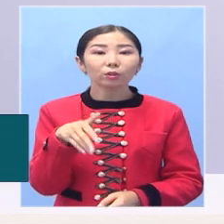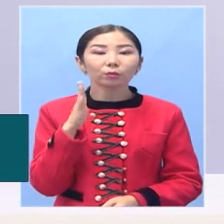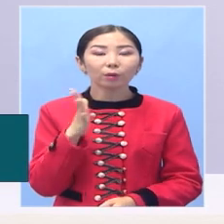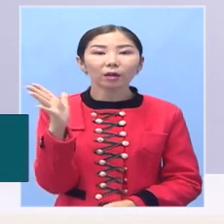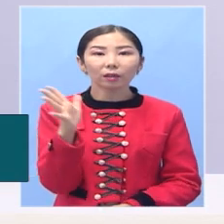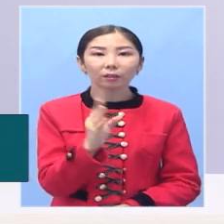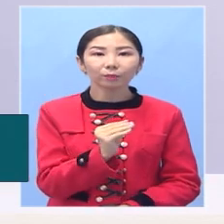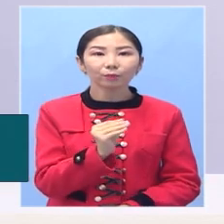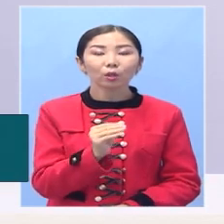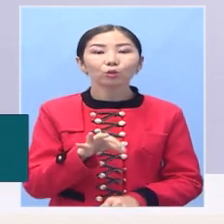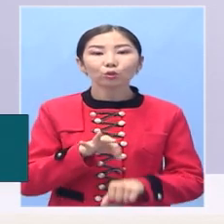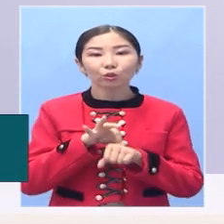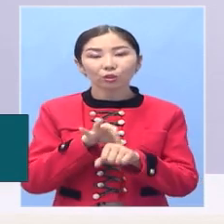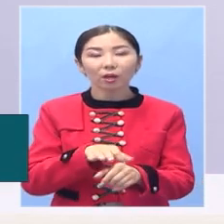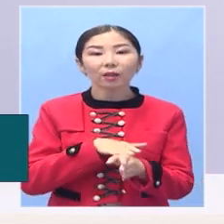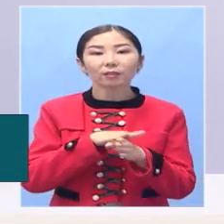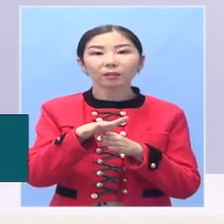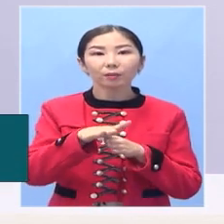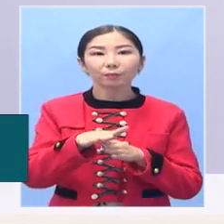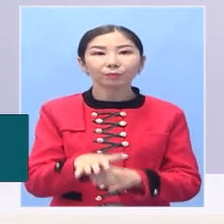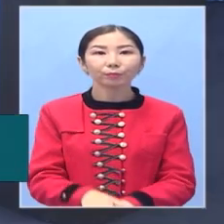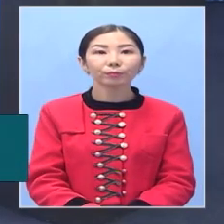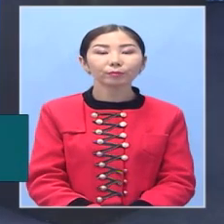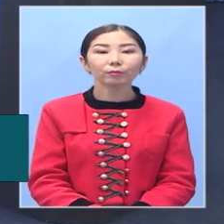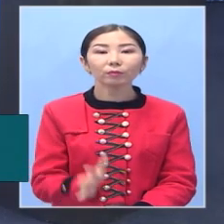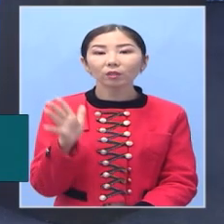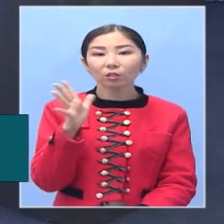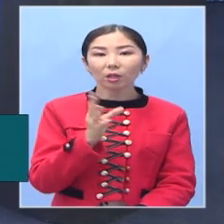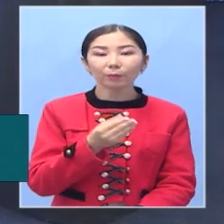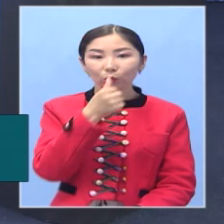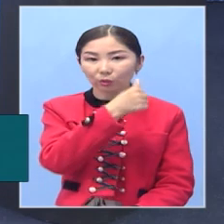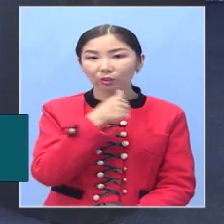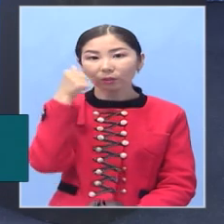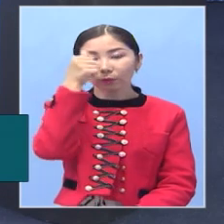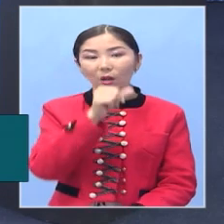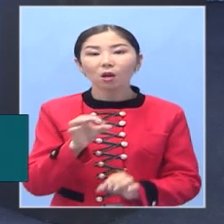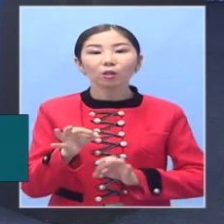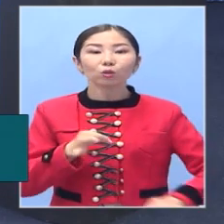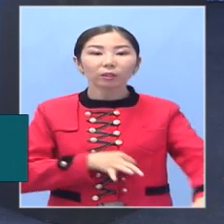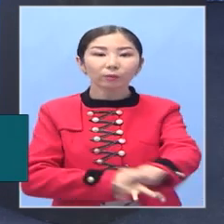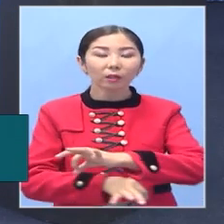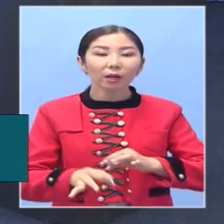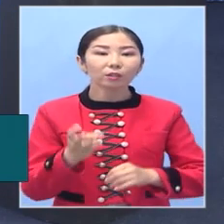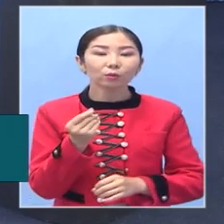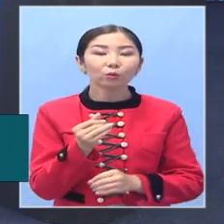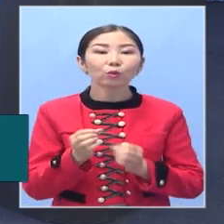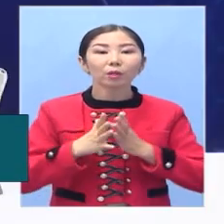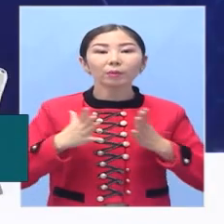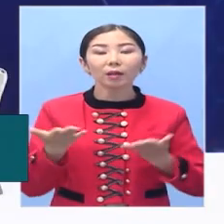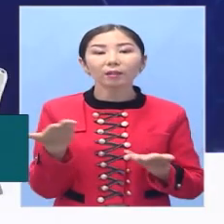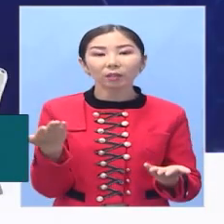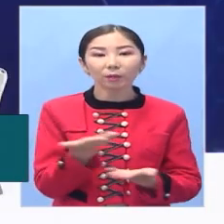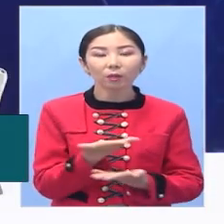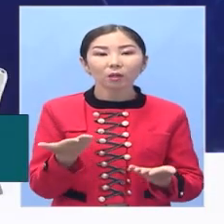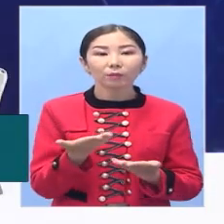да жүзеге асады. Жалпы биылғы жылы осы қалашілік жолдарға бөлінген қаржының көлемі қандай? Қазір енді